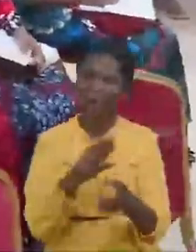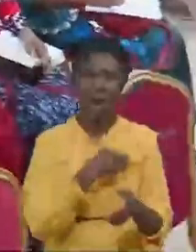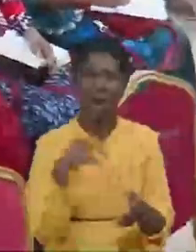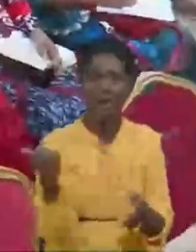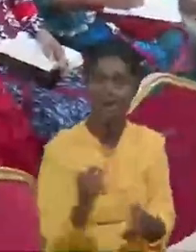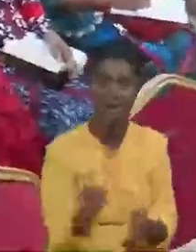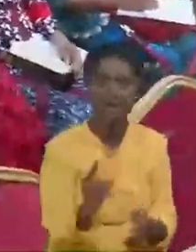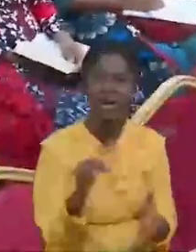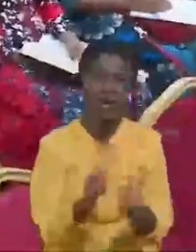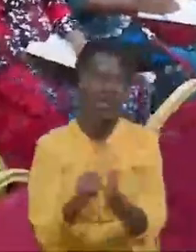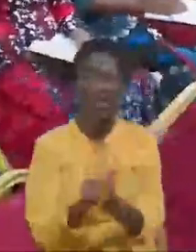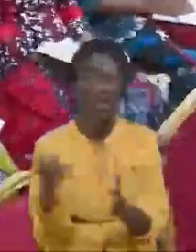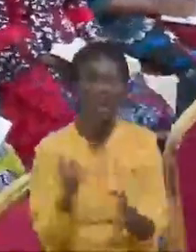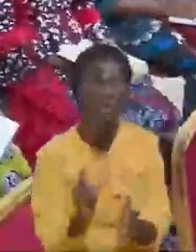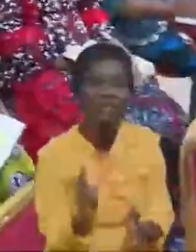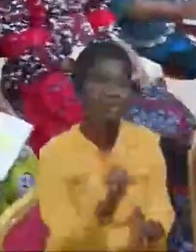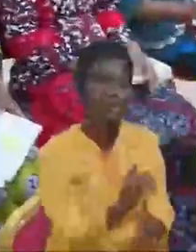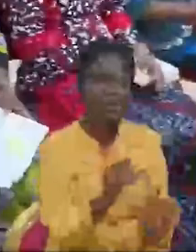et l'Époux dit, viennent. Quiconque veut